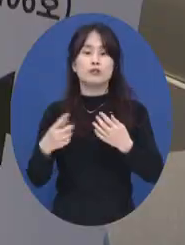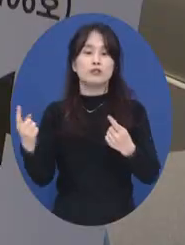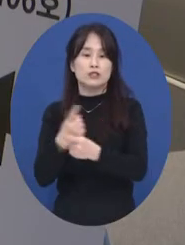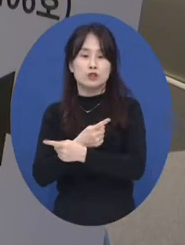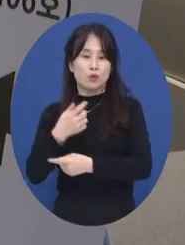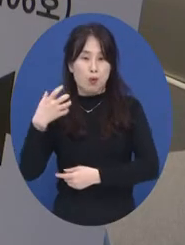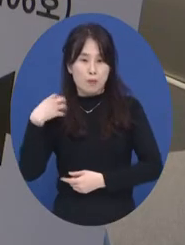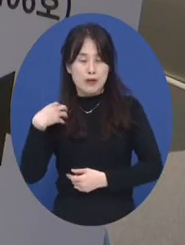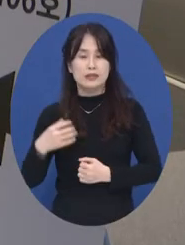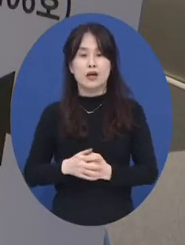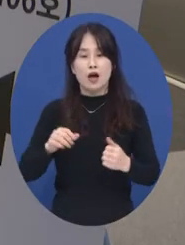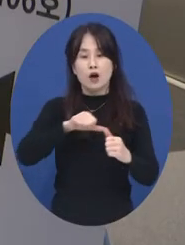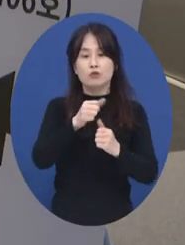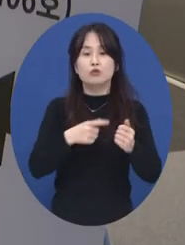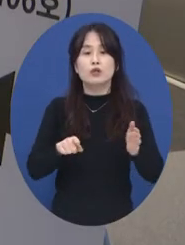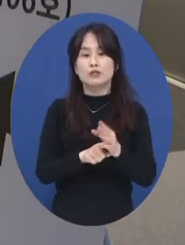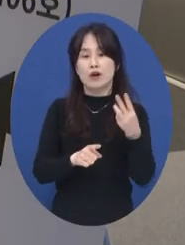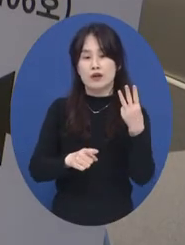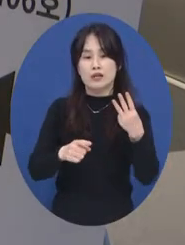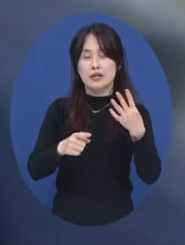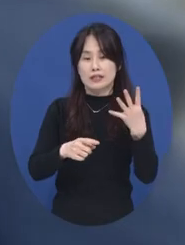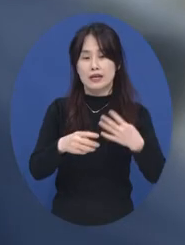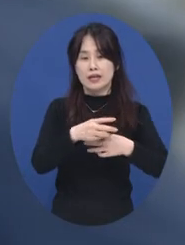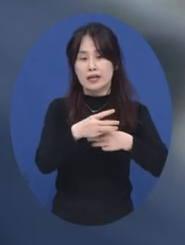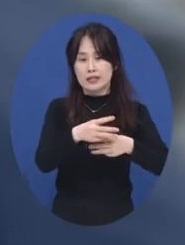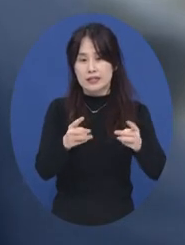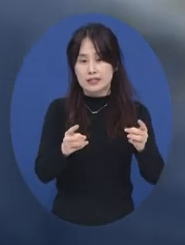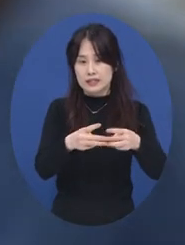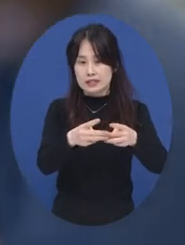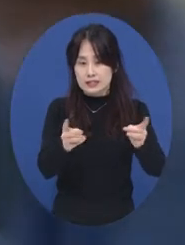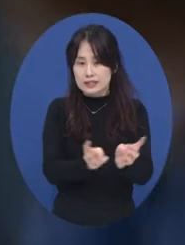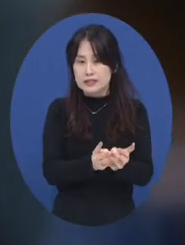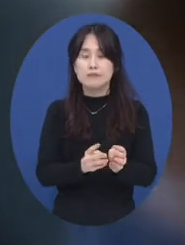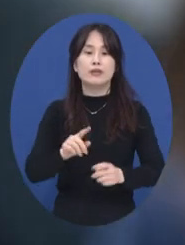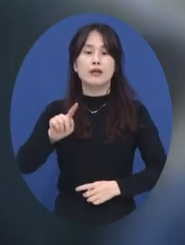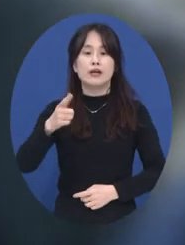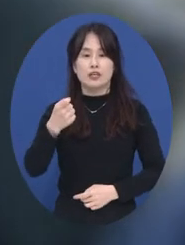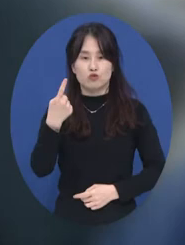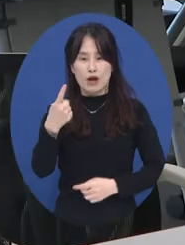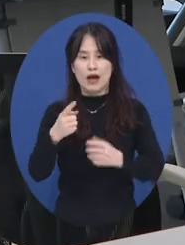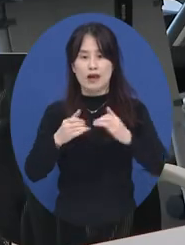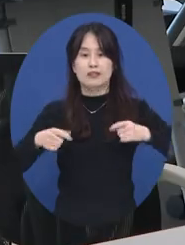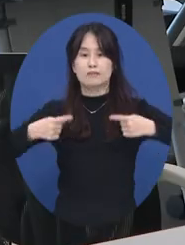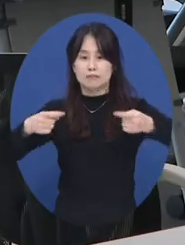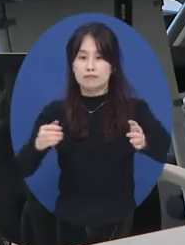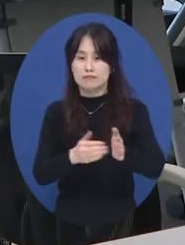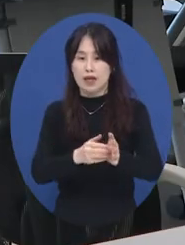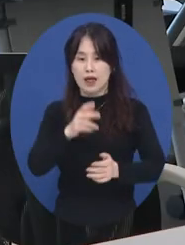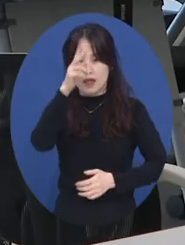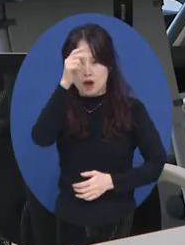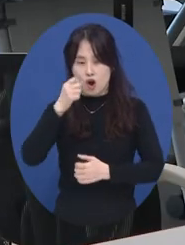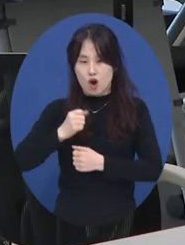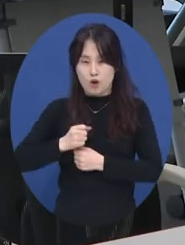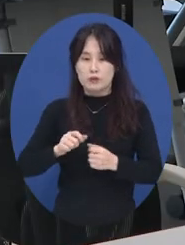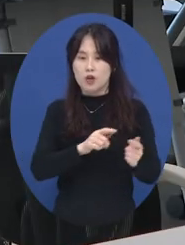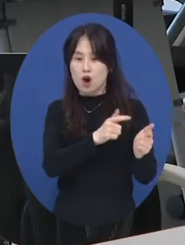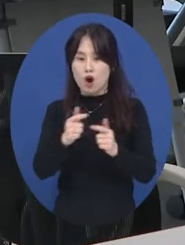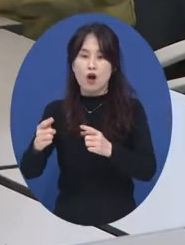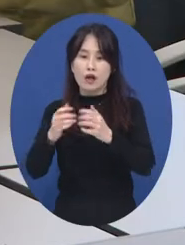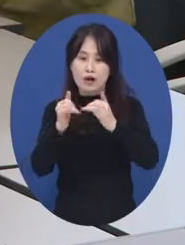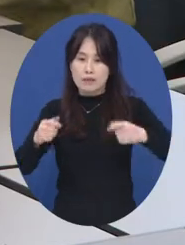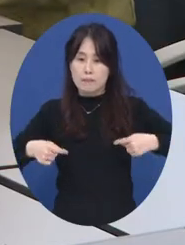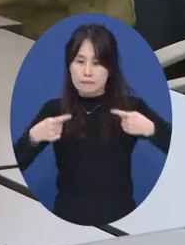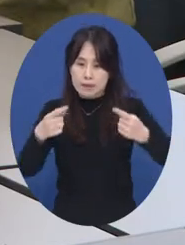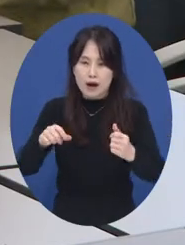맡습니다. 센터 운영을 위해 4개 팀, 총 61명이 구성됐습니다. 공무원과 의료, 경찰, 군인, 용역업체 등이